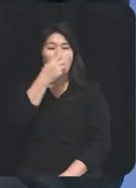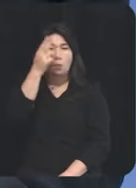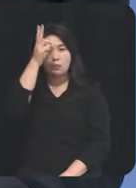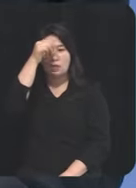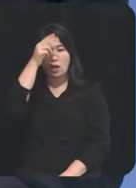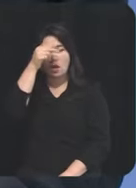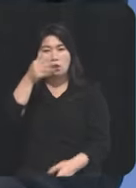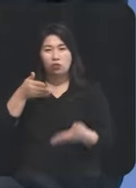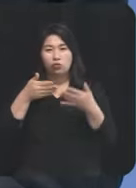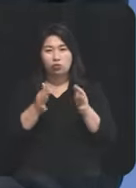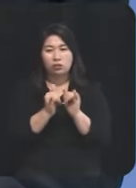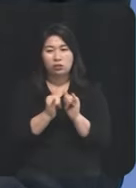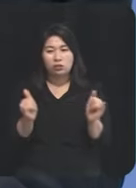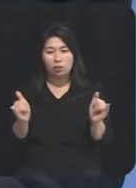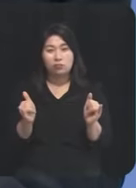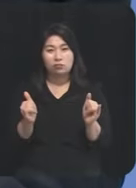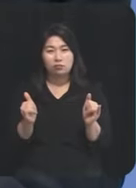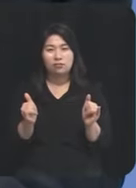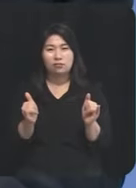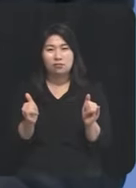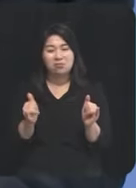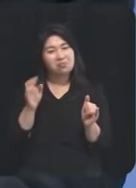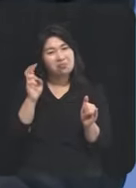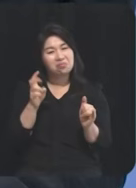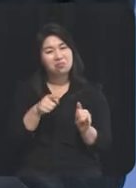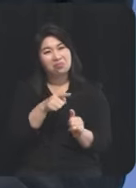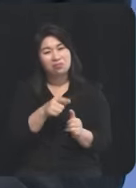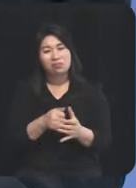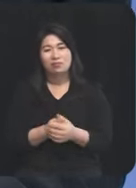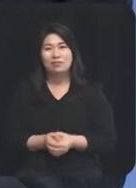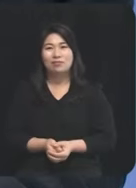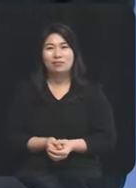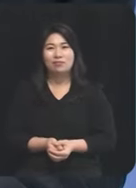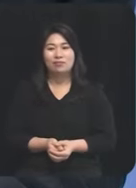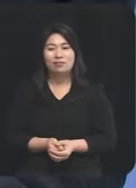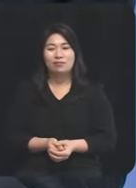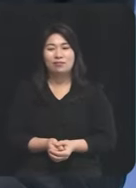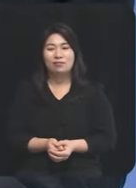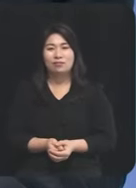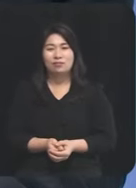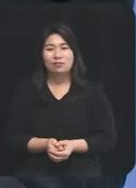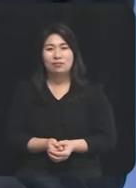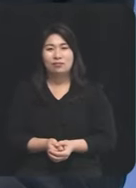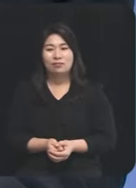출신이어서 비대위원장이 검찰 출신이어서 그러는지 모르지만 제가 보기에